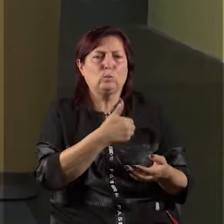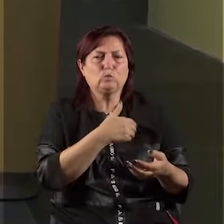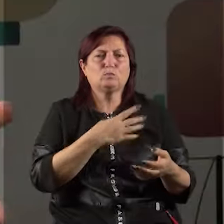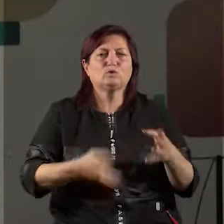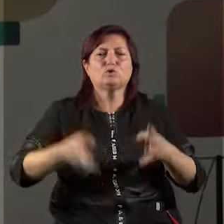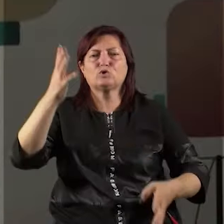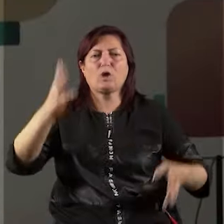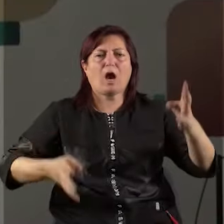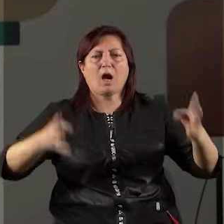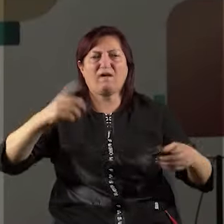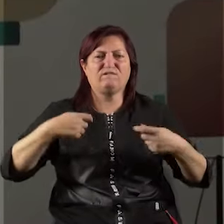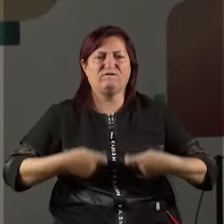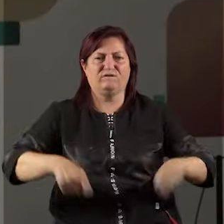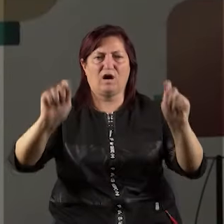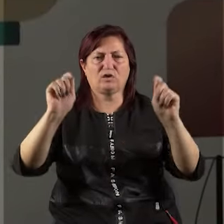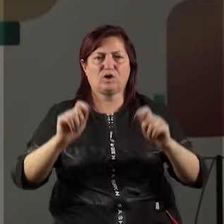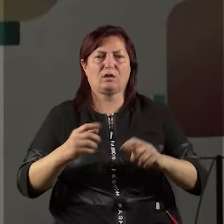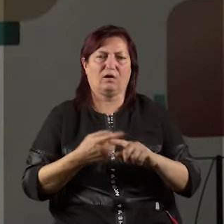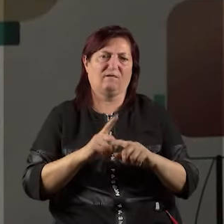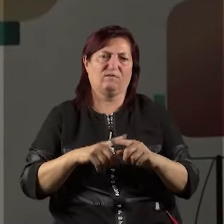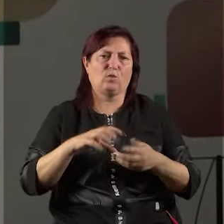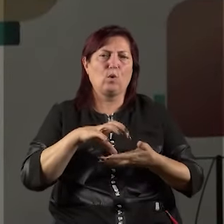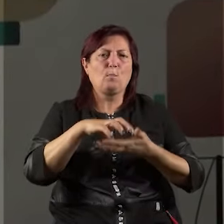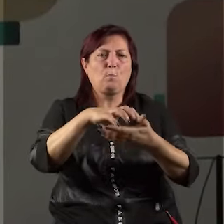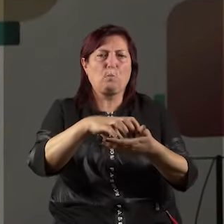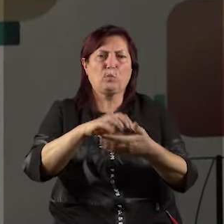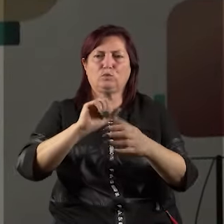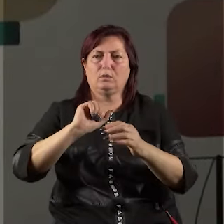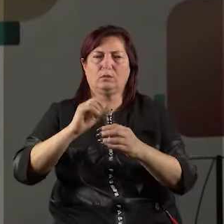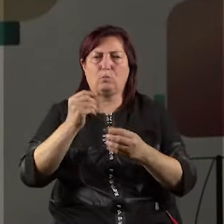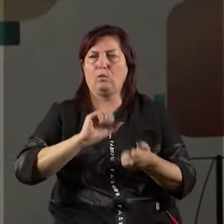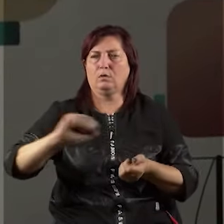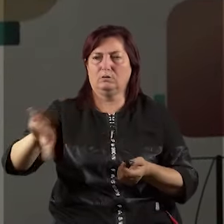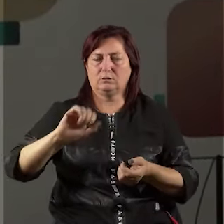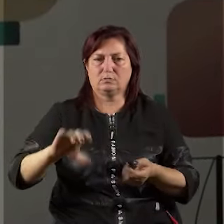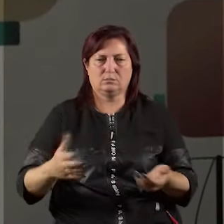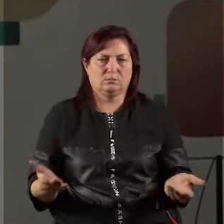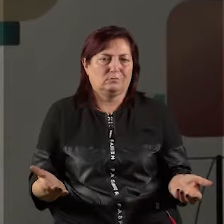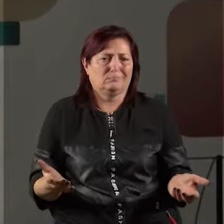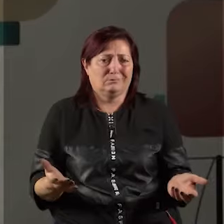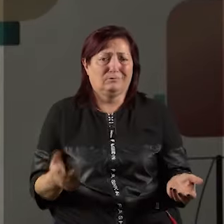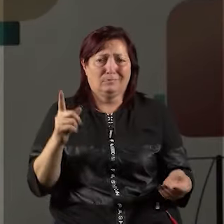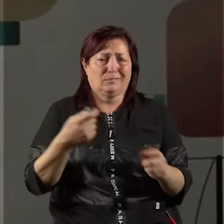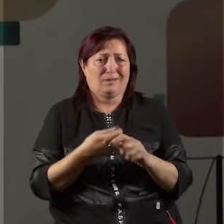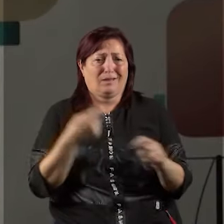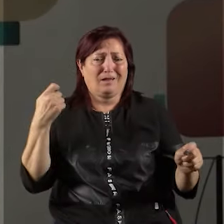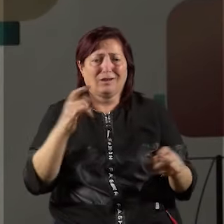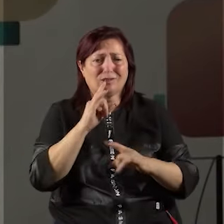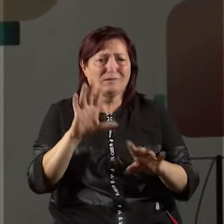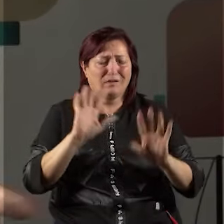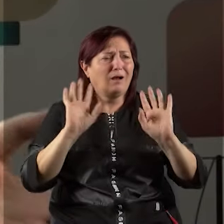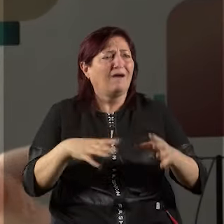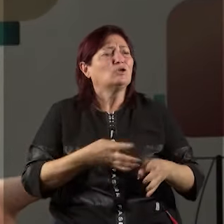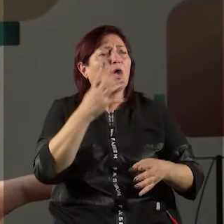շենքերը վաճառեն, ես անենեն, անեն, որ բյուջեն լցնեն, հա, բայց դրանով երկար չի տևի, շենքերներ